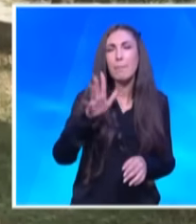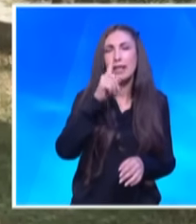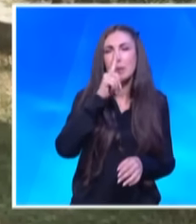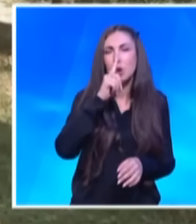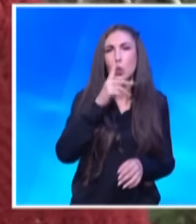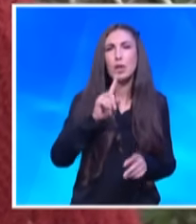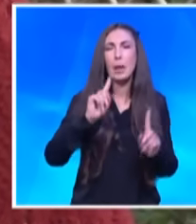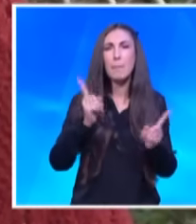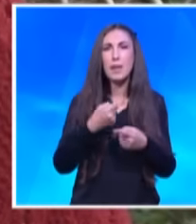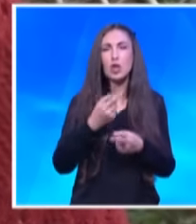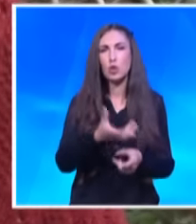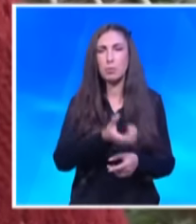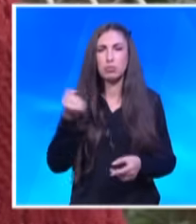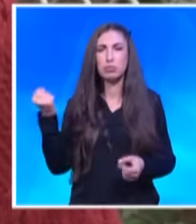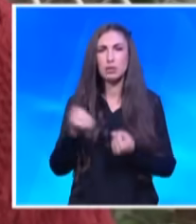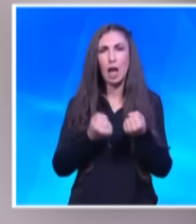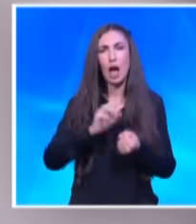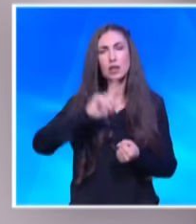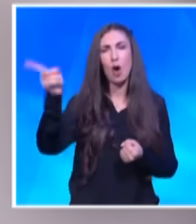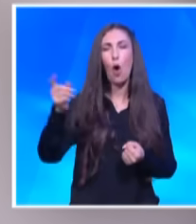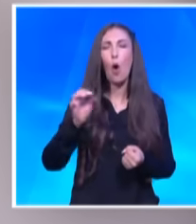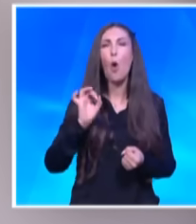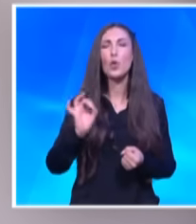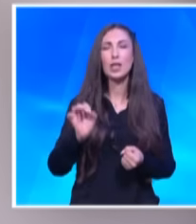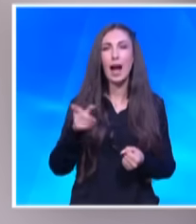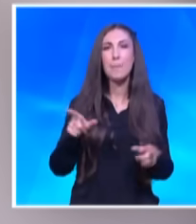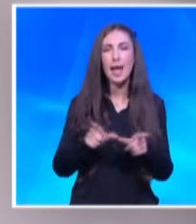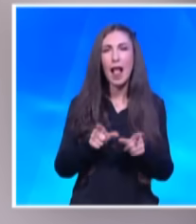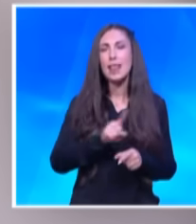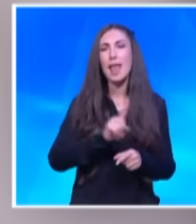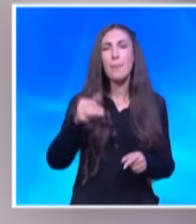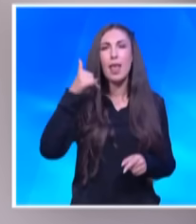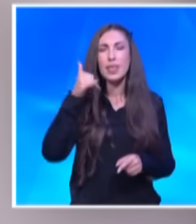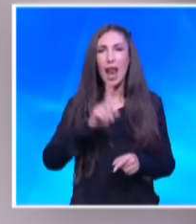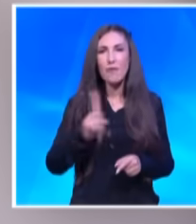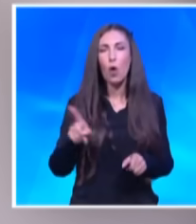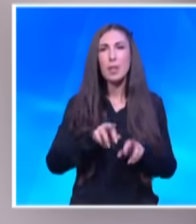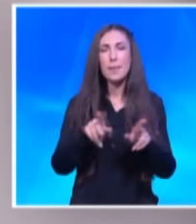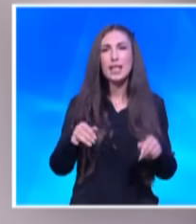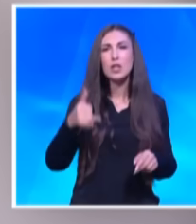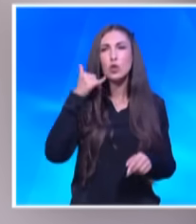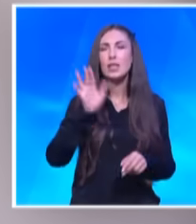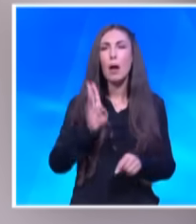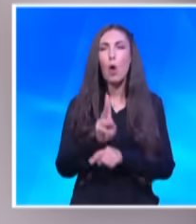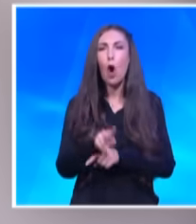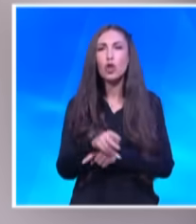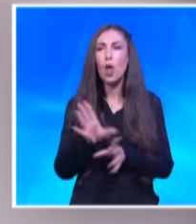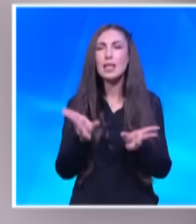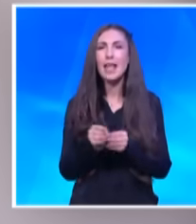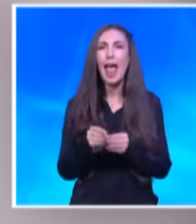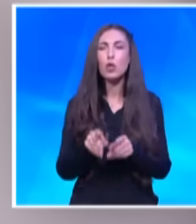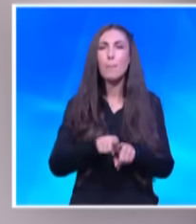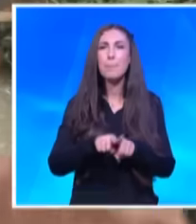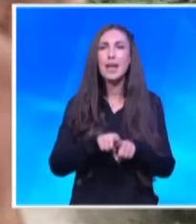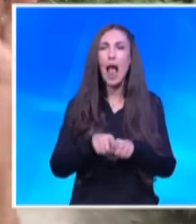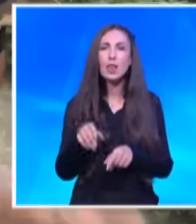и набързо я прибираше и закараше в морта. Микаела нямала телефон и близките я чували контролирано в присъствието на